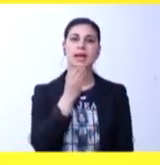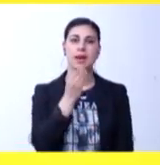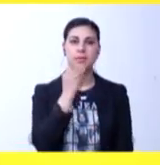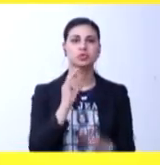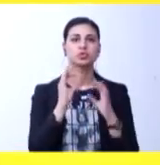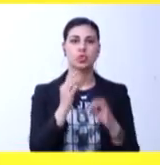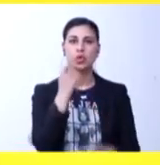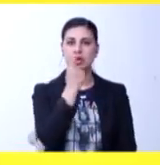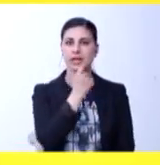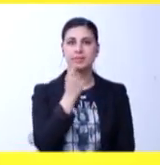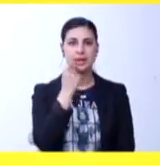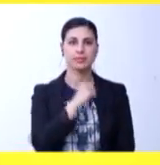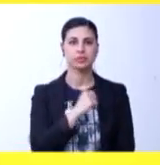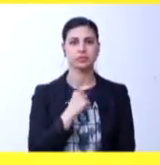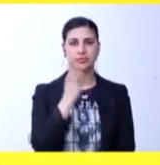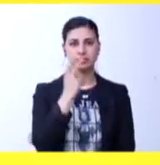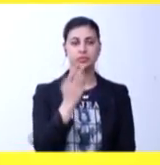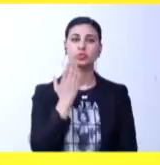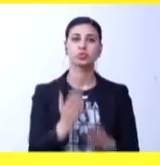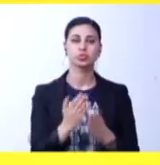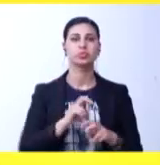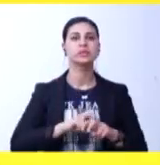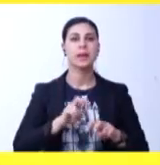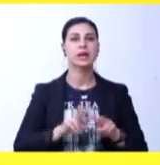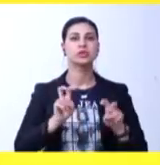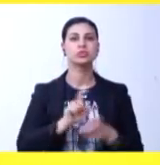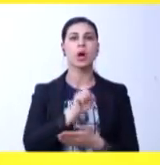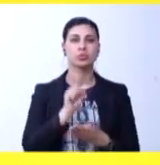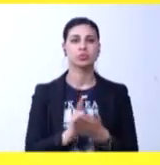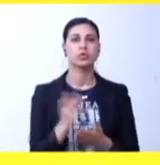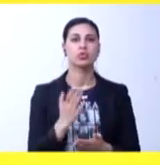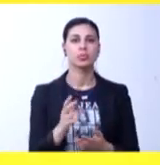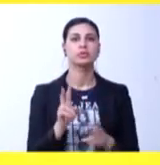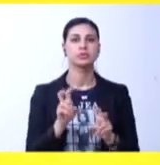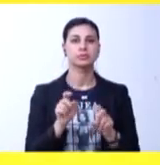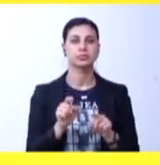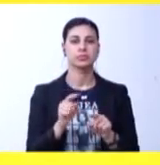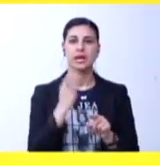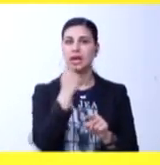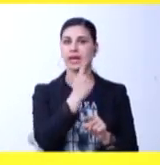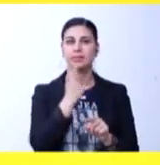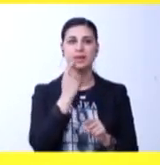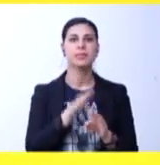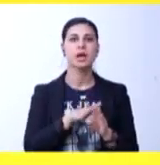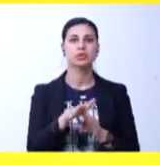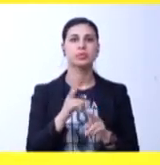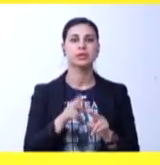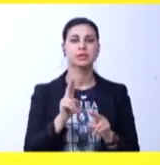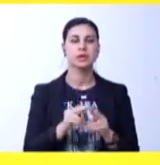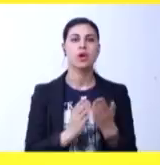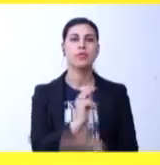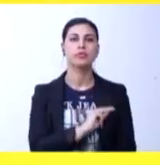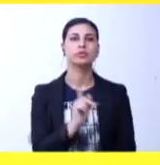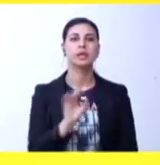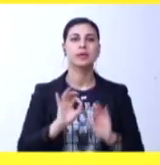სწორი კბილები, ეს არის ესთეტიკა თუ ეს არის სამედიცინო აუცილებლობა, რომლის დამსახურებითაც კბილები ასრულებენ იმ ფუნქციას, რომელზედაც